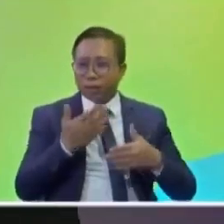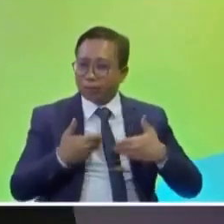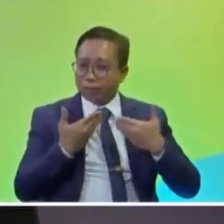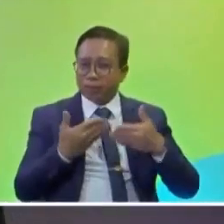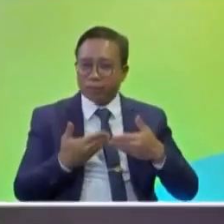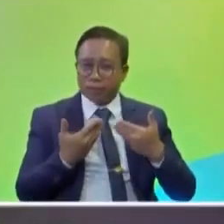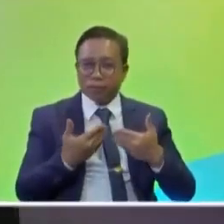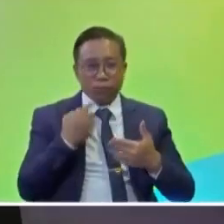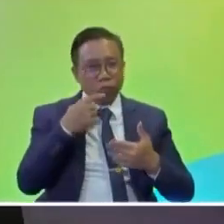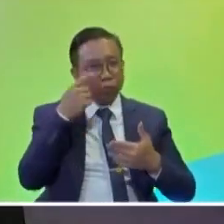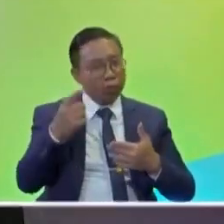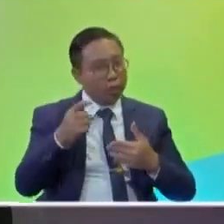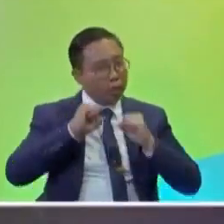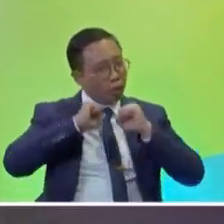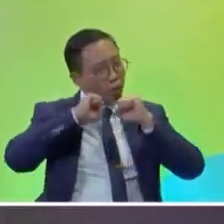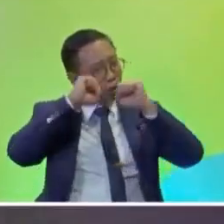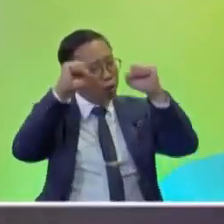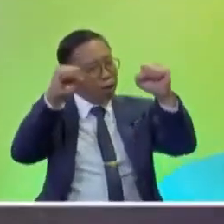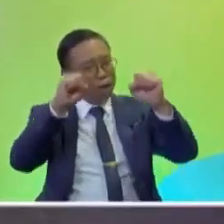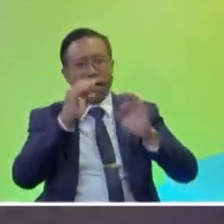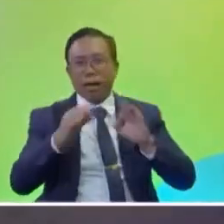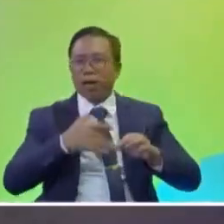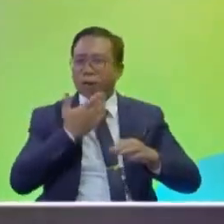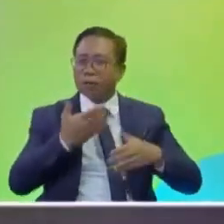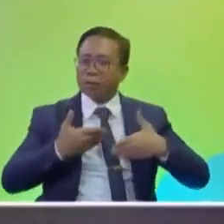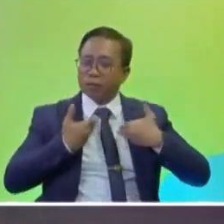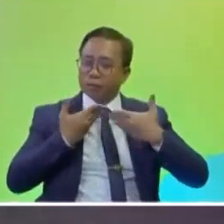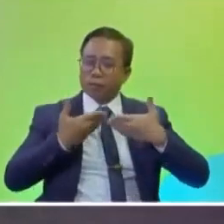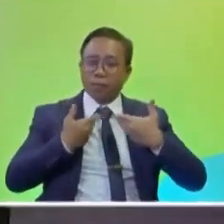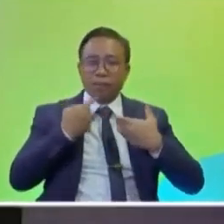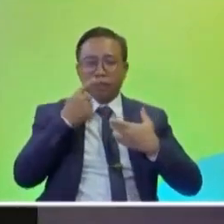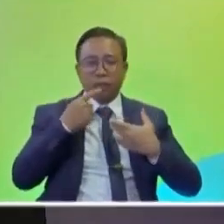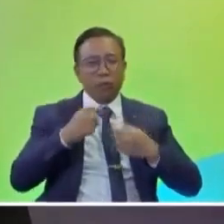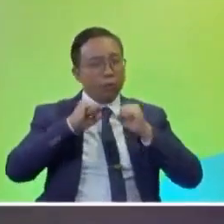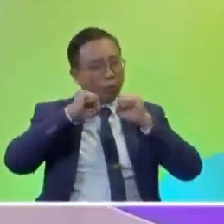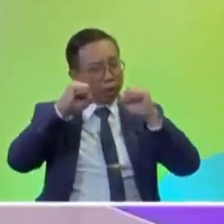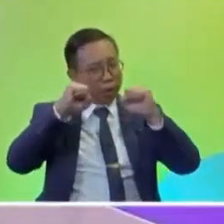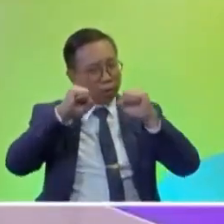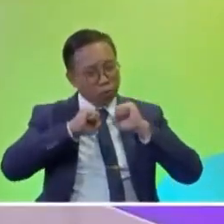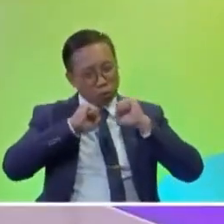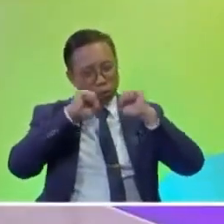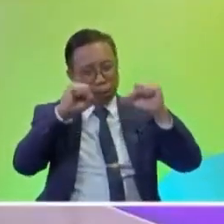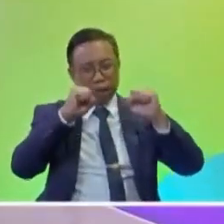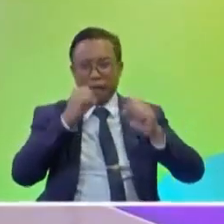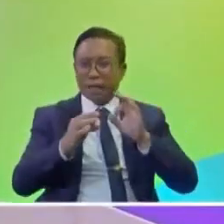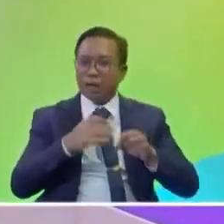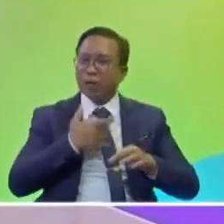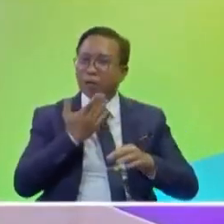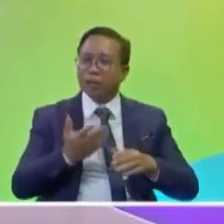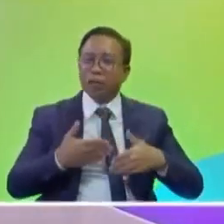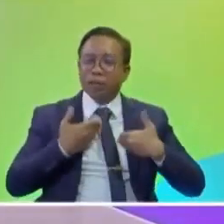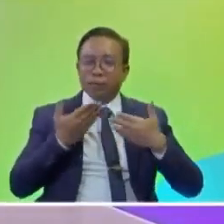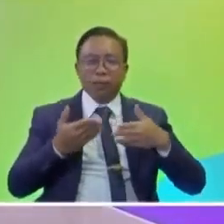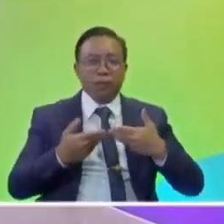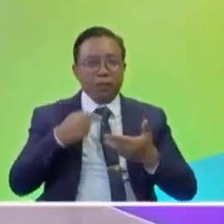Pusing. Rasa gembira seberuri. Huri. Gembira seberuri. Huri. Kalau